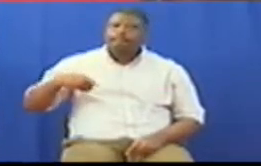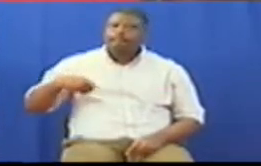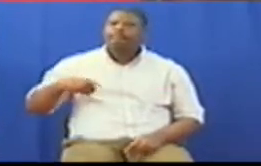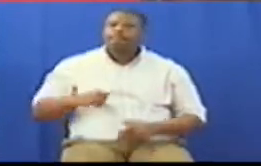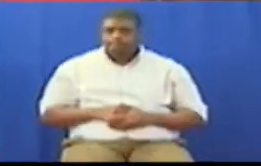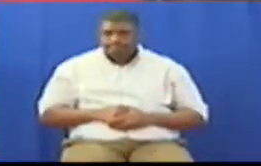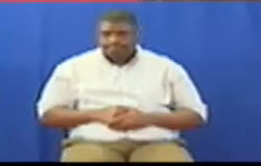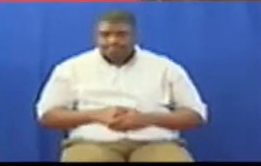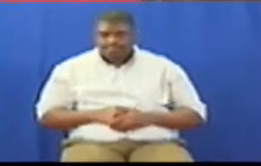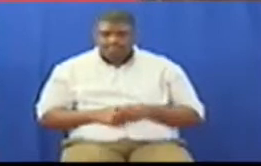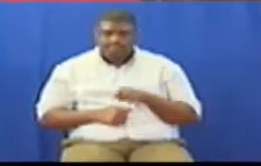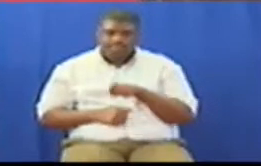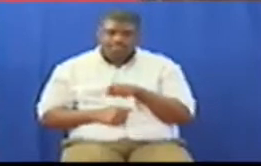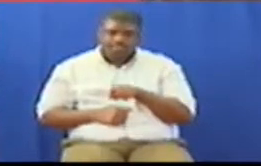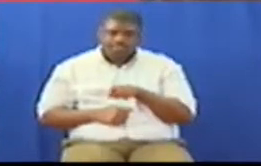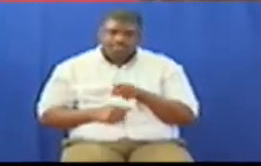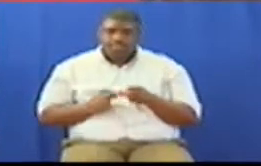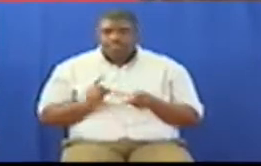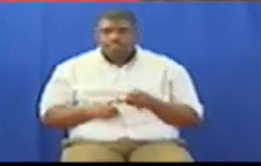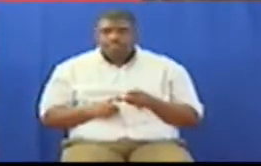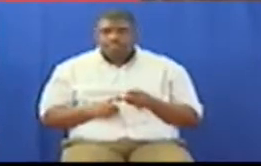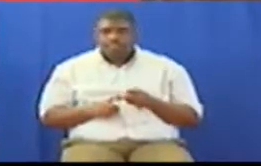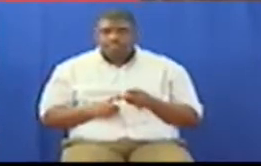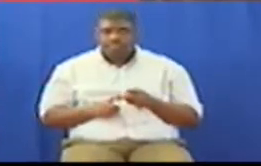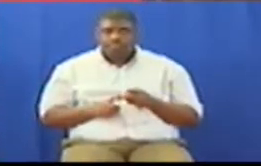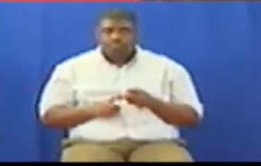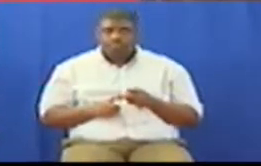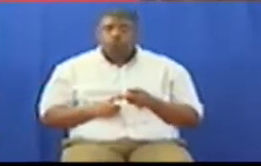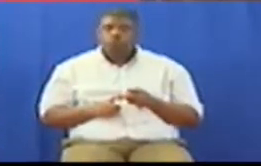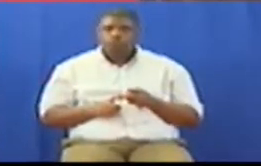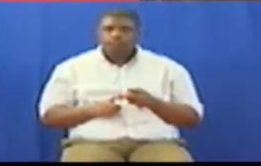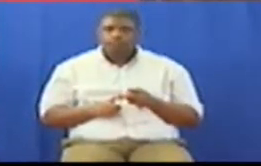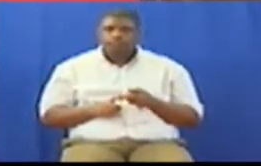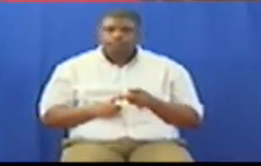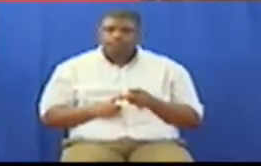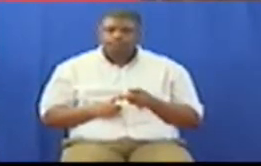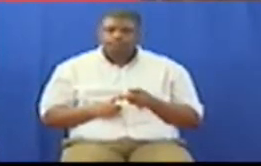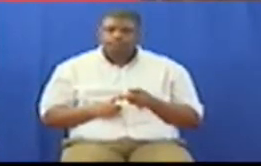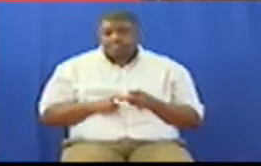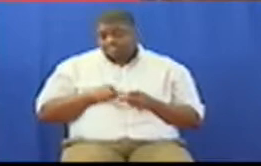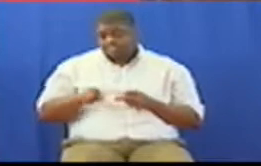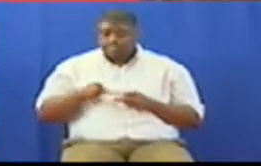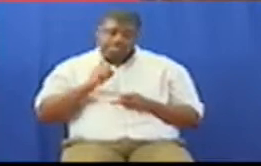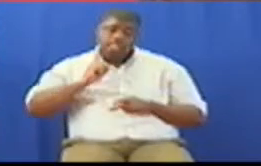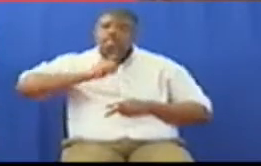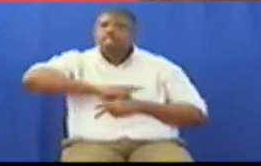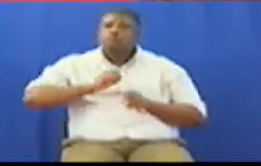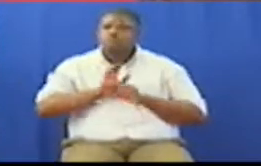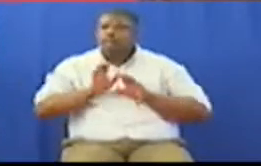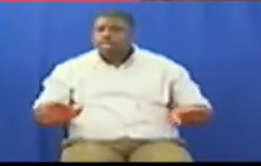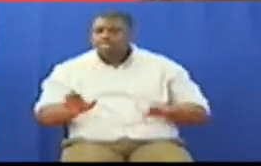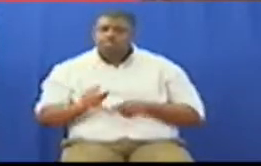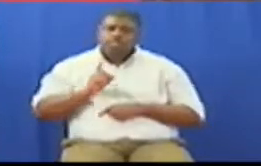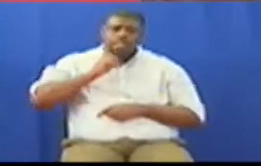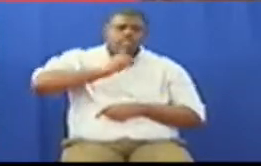hiyo blueprint basi itoke, maana imekuwa ni kama kizungumkuti, imekuwa kila siku imiko tayari, kila siku iko